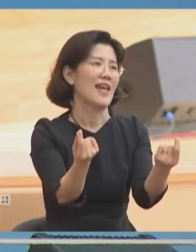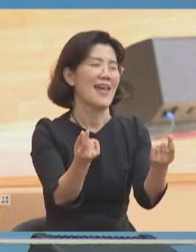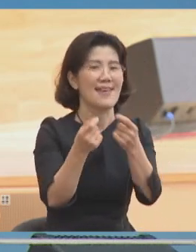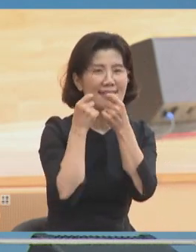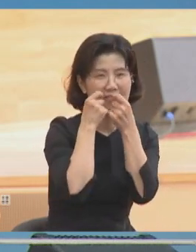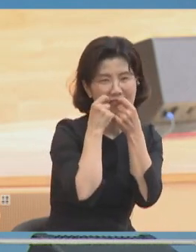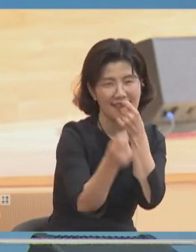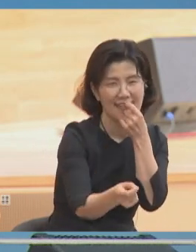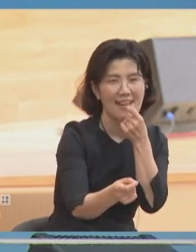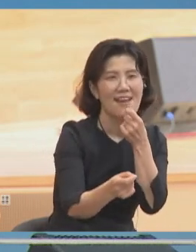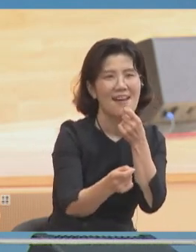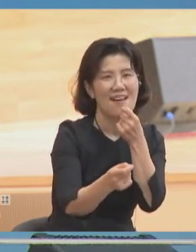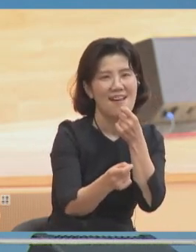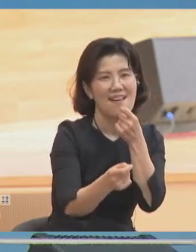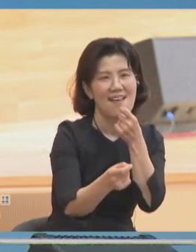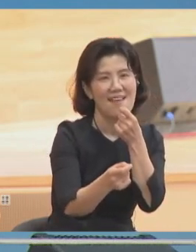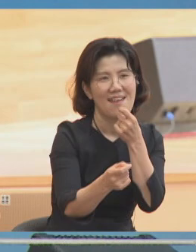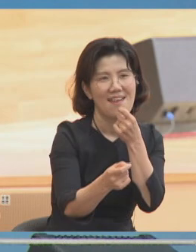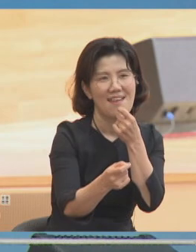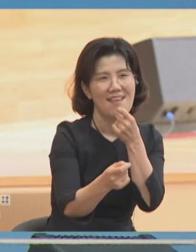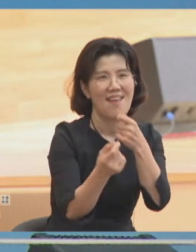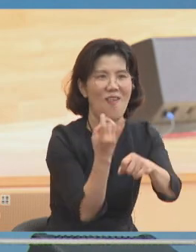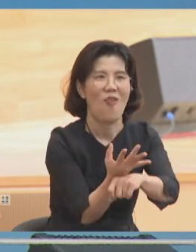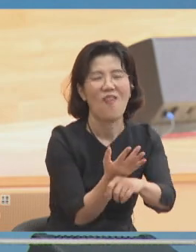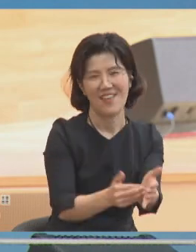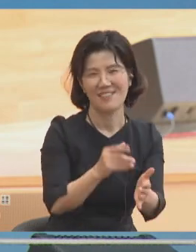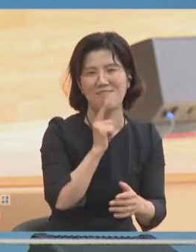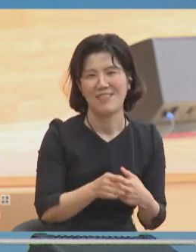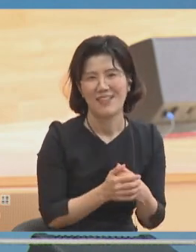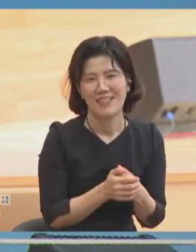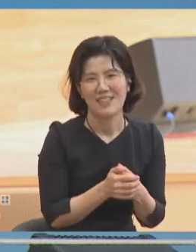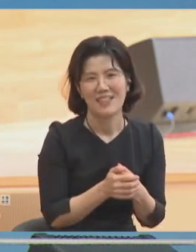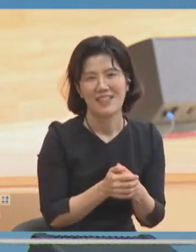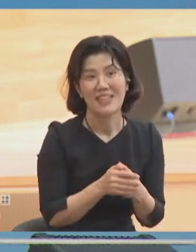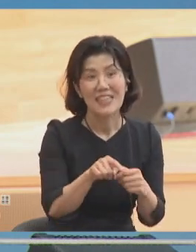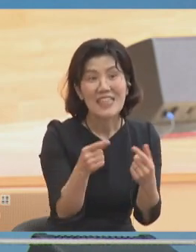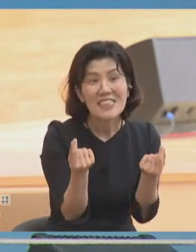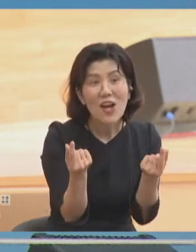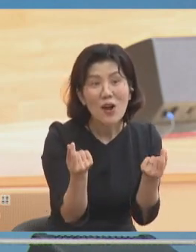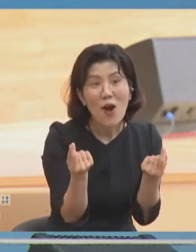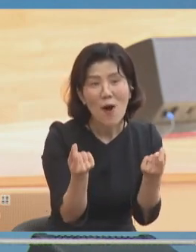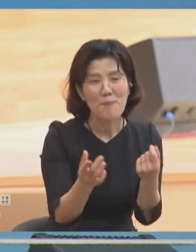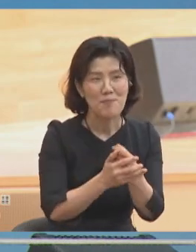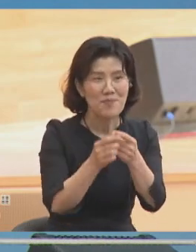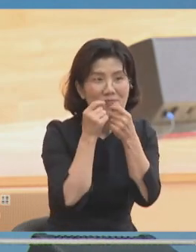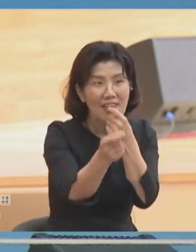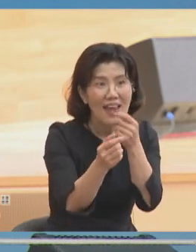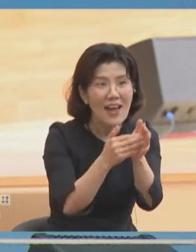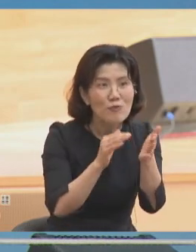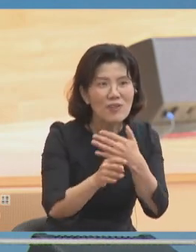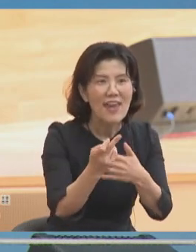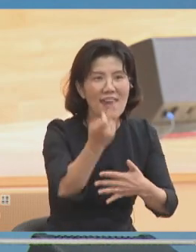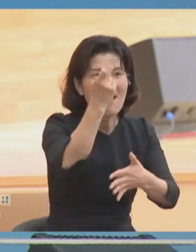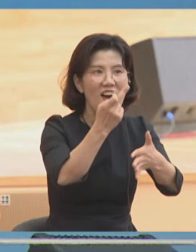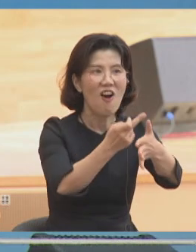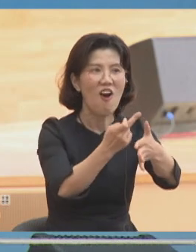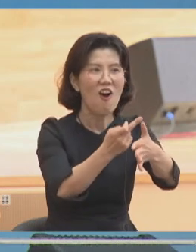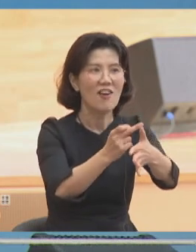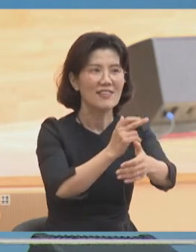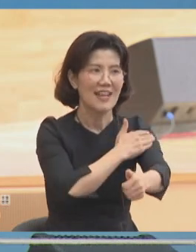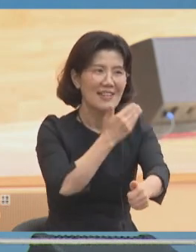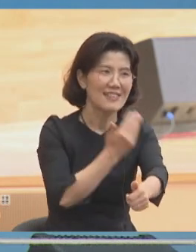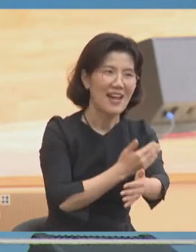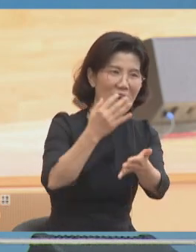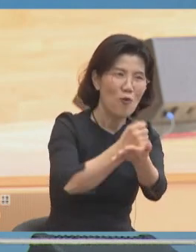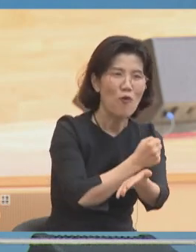사기를 홀라당 쳐버리고 맙니다 분 이렇게기를 의 장자권과 아버지의 모든